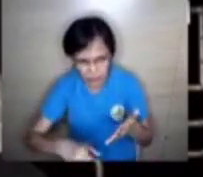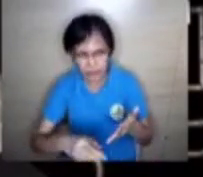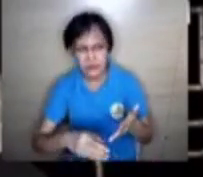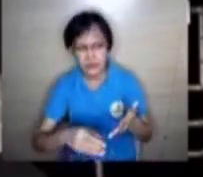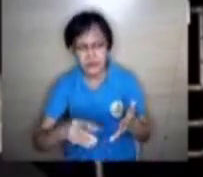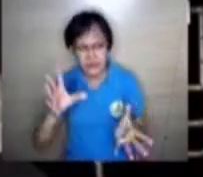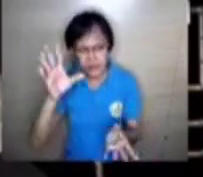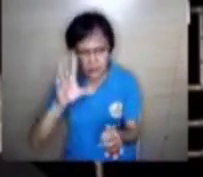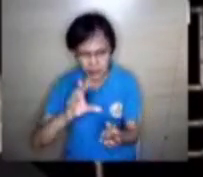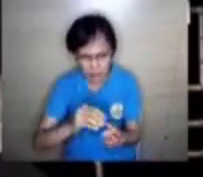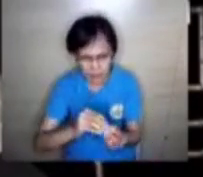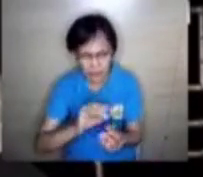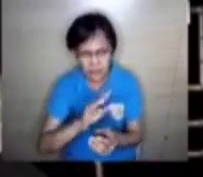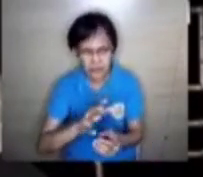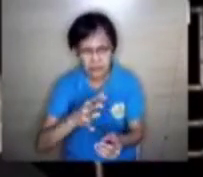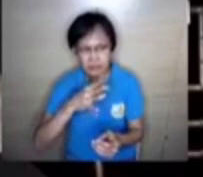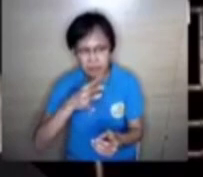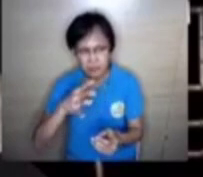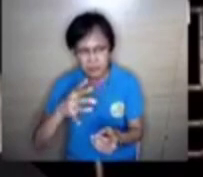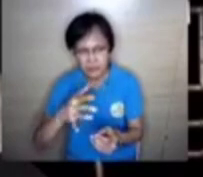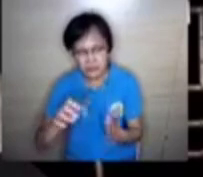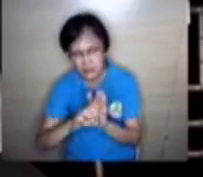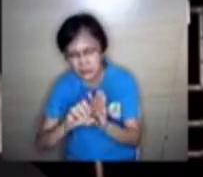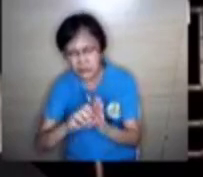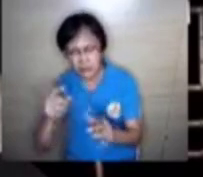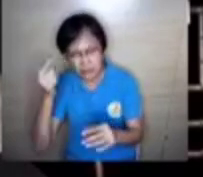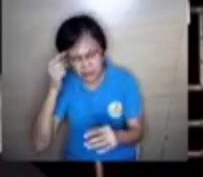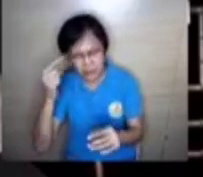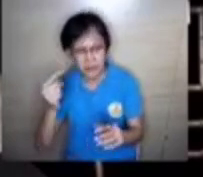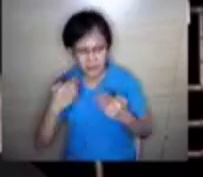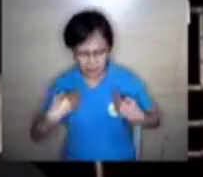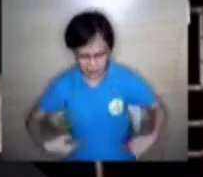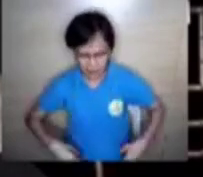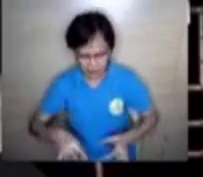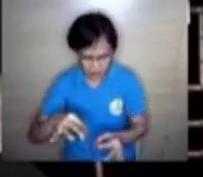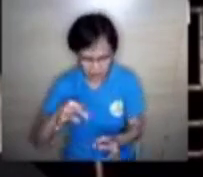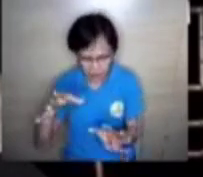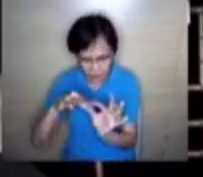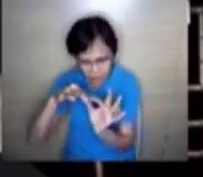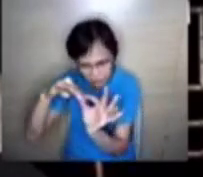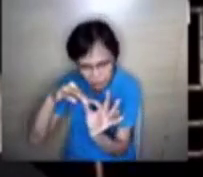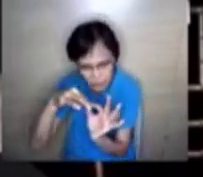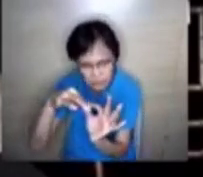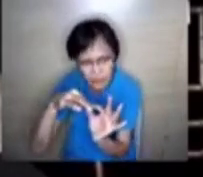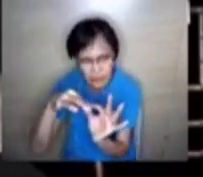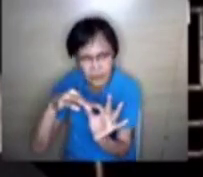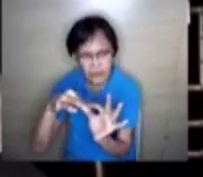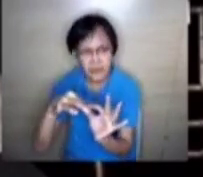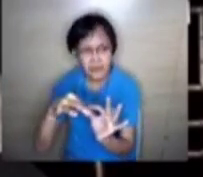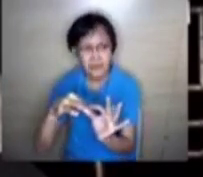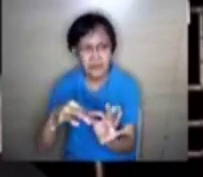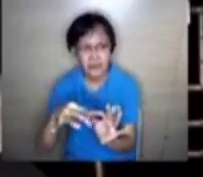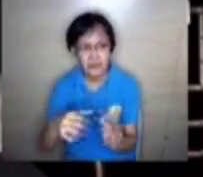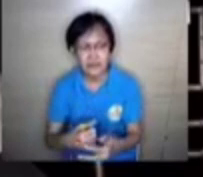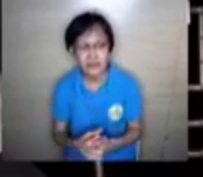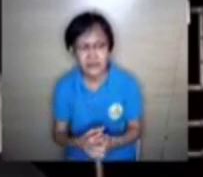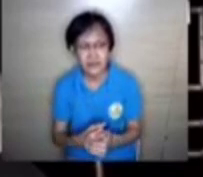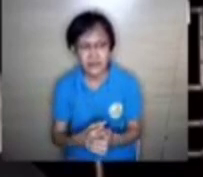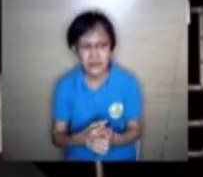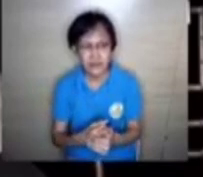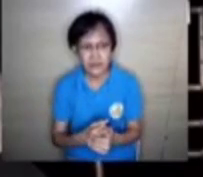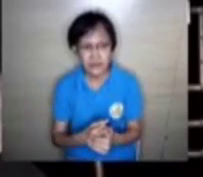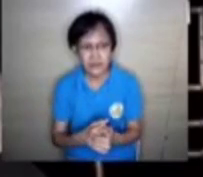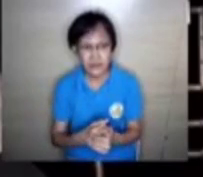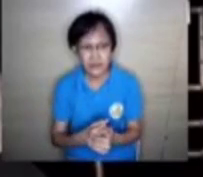natin. Hanggat sa ating makakaya, maglingkod tayo ng sinasabi sa wikang English na beyond reproach